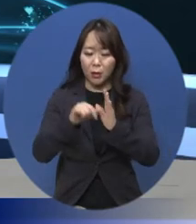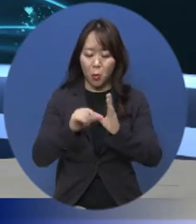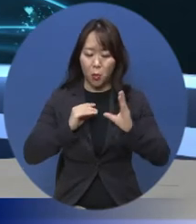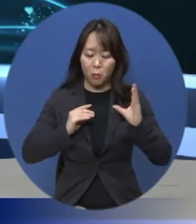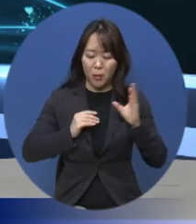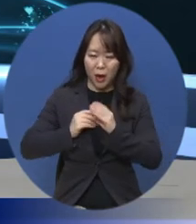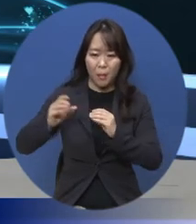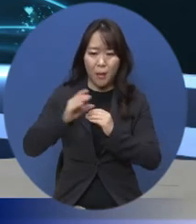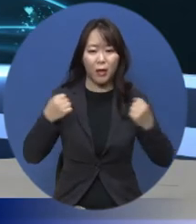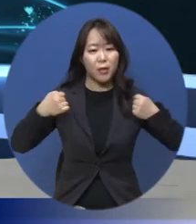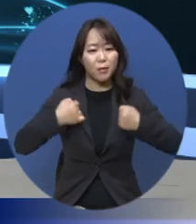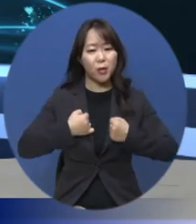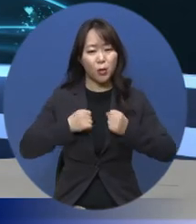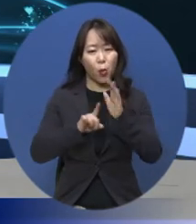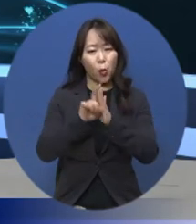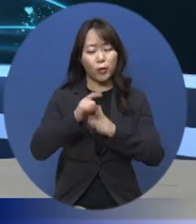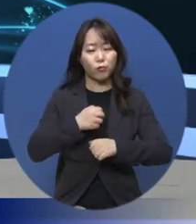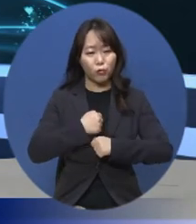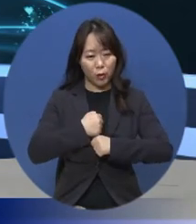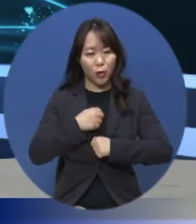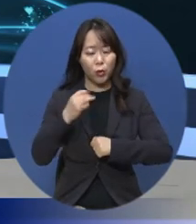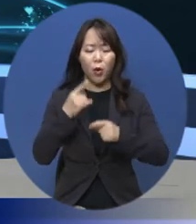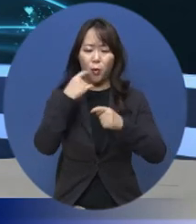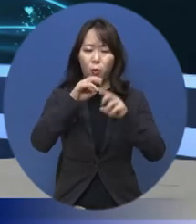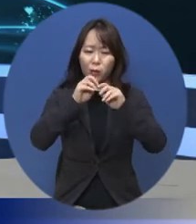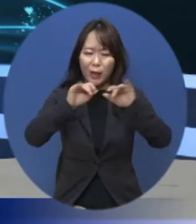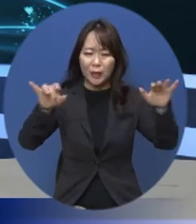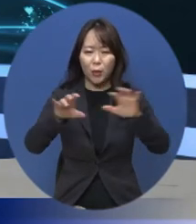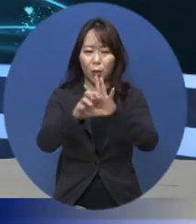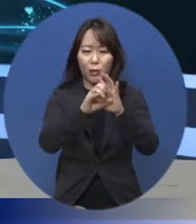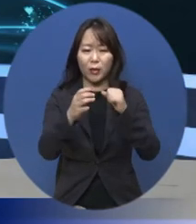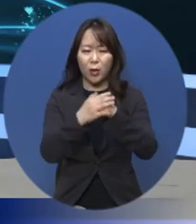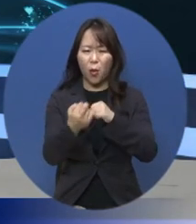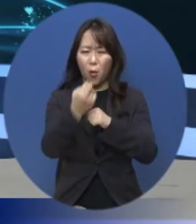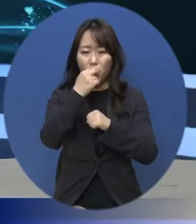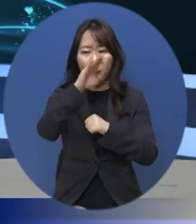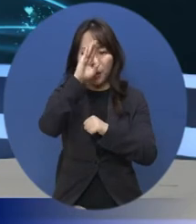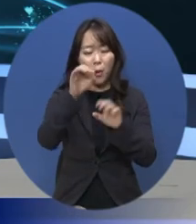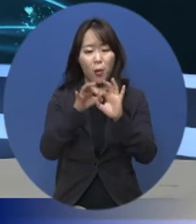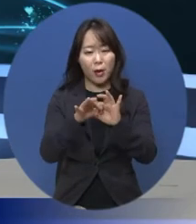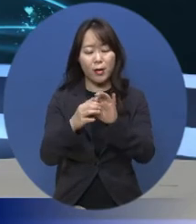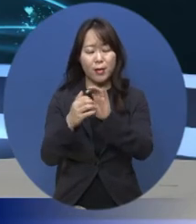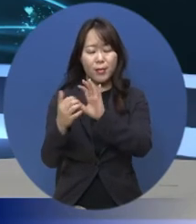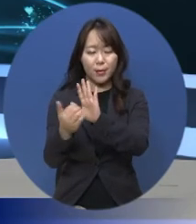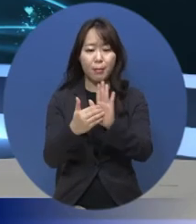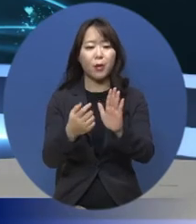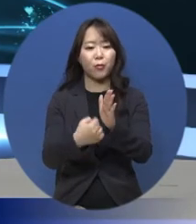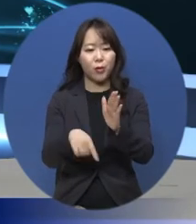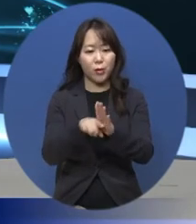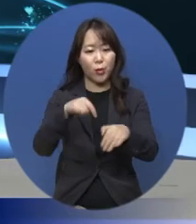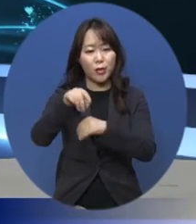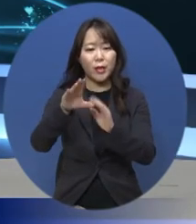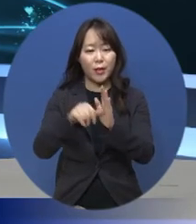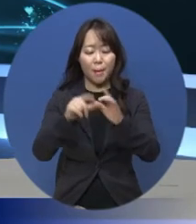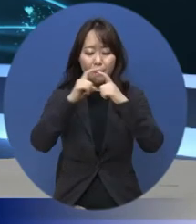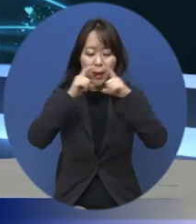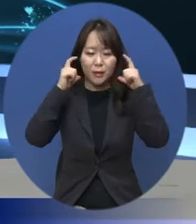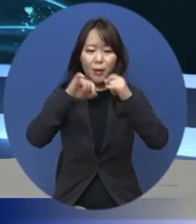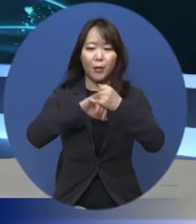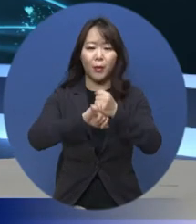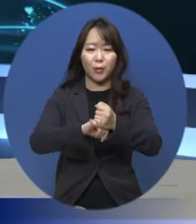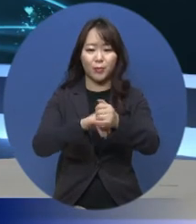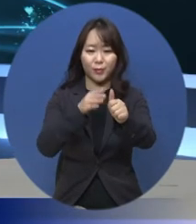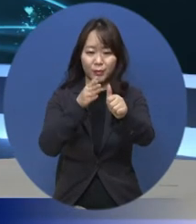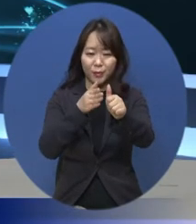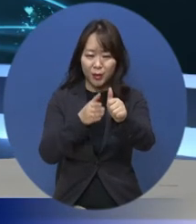체온 유지에 신경 써주시고 황사와 코로 날 그로 인한 호흡기 질환 예방을 위해 외출 시에는 마스크를 꾹